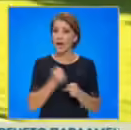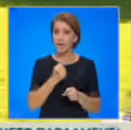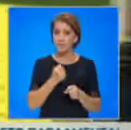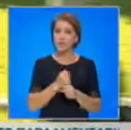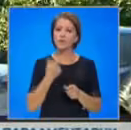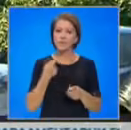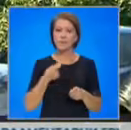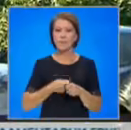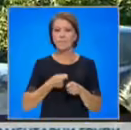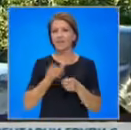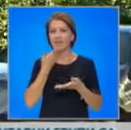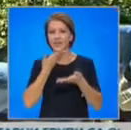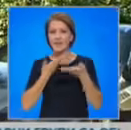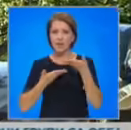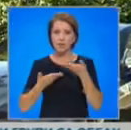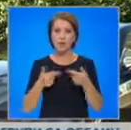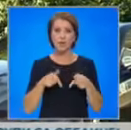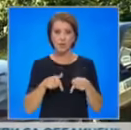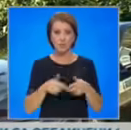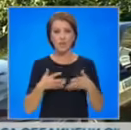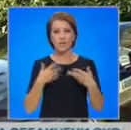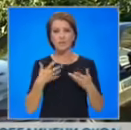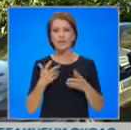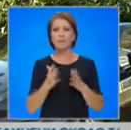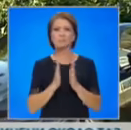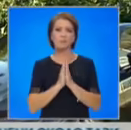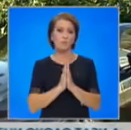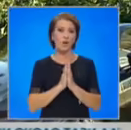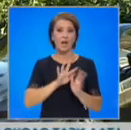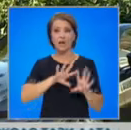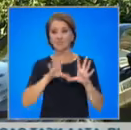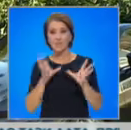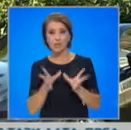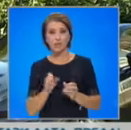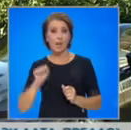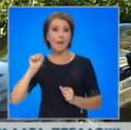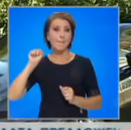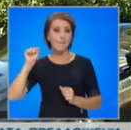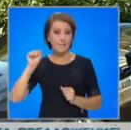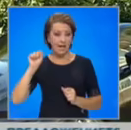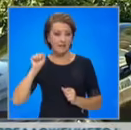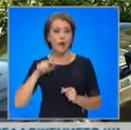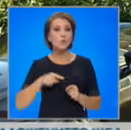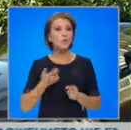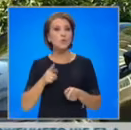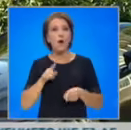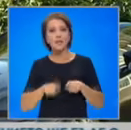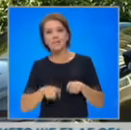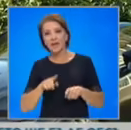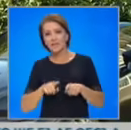най-високо ниво с Скопие. Тук искам да призова всички партии в България, от които зависи съставянето на редовно